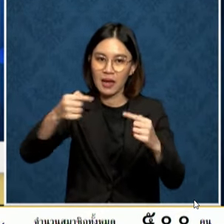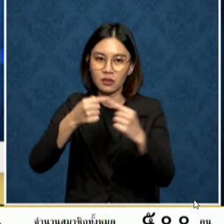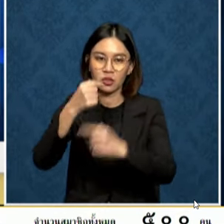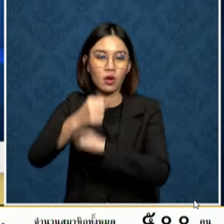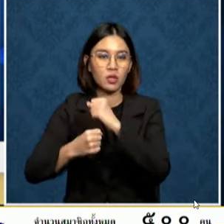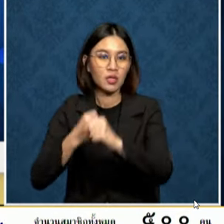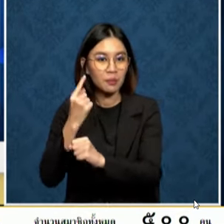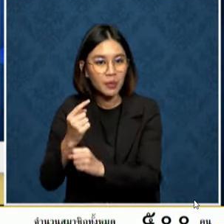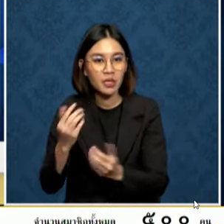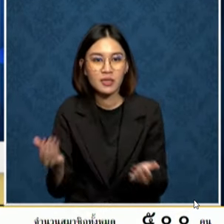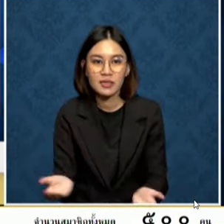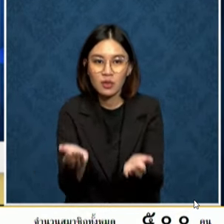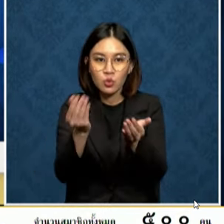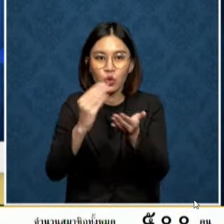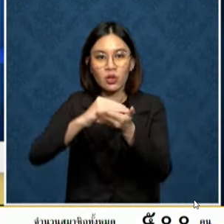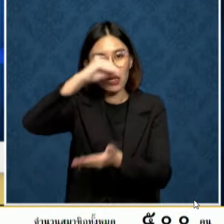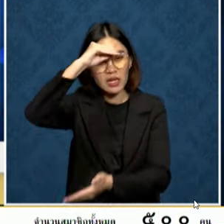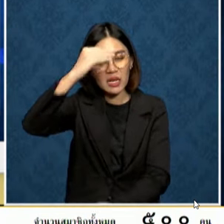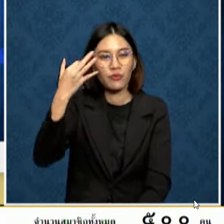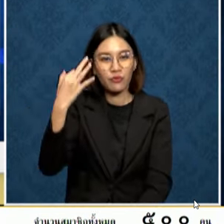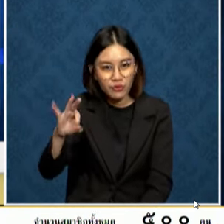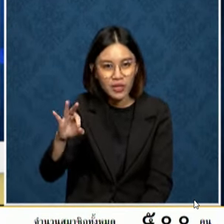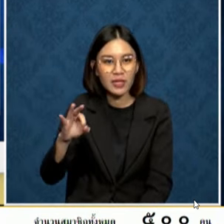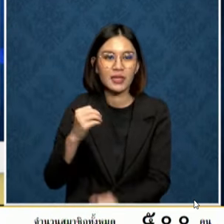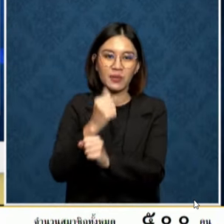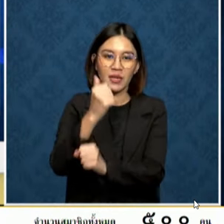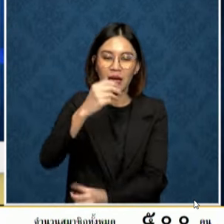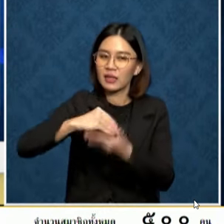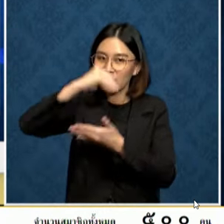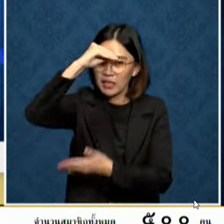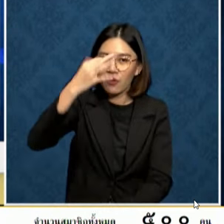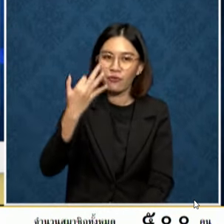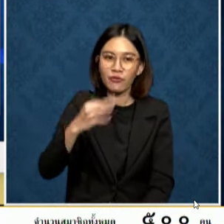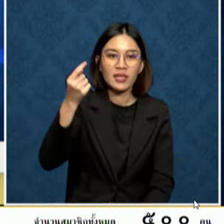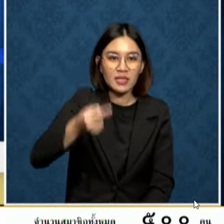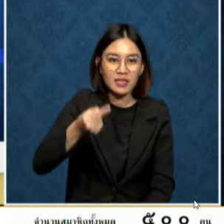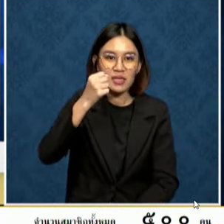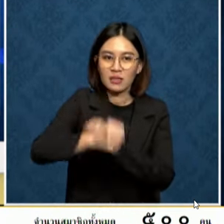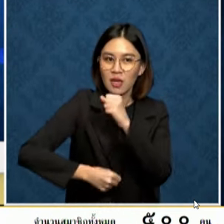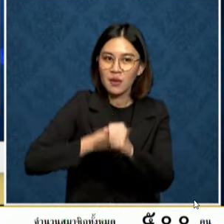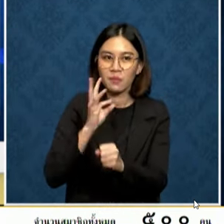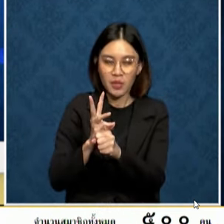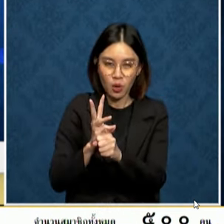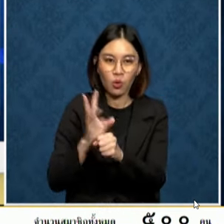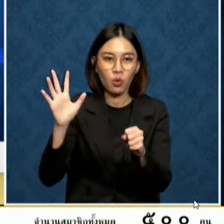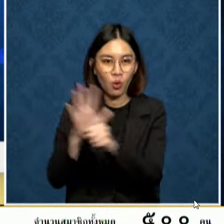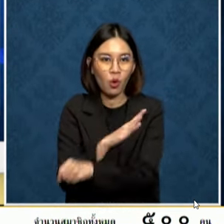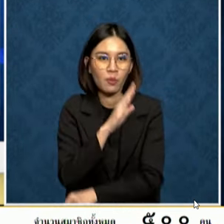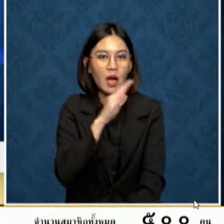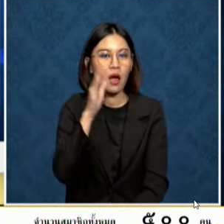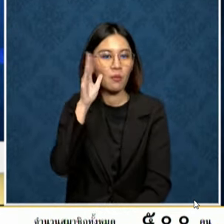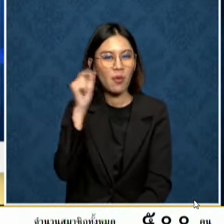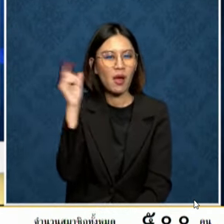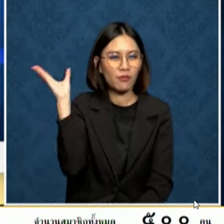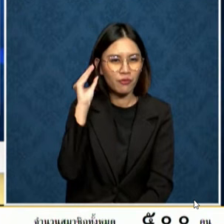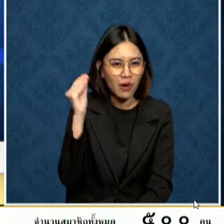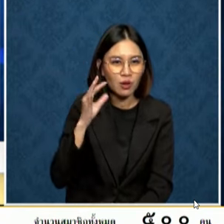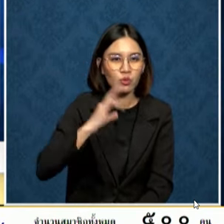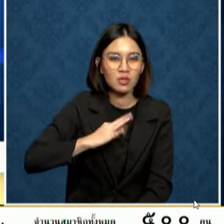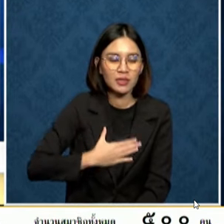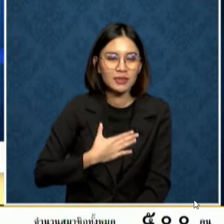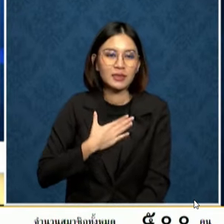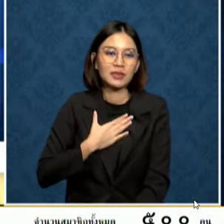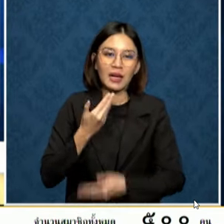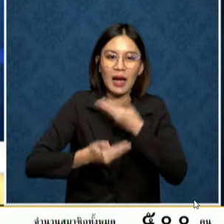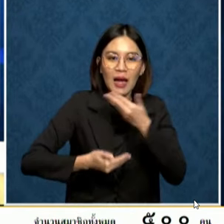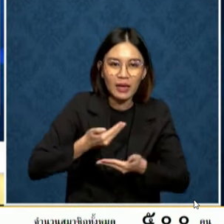จะสามารสนบสนุนเรีนฟีจริงๆเรีฟรจิๆ ได้ 6 ปีทั้งหมดถ้าผู้ปกคองฟนตอนนี้ รัรงวาอุ่นใจไม่ต้ขาย